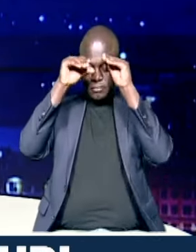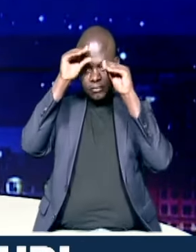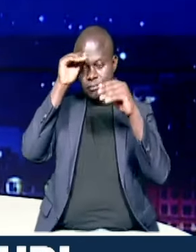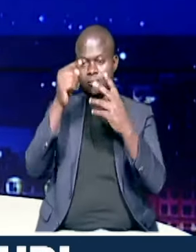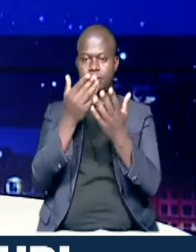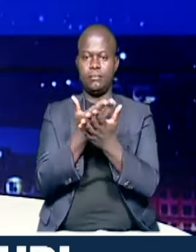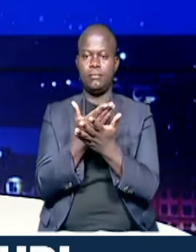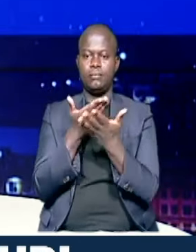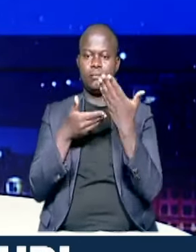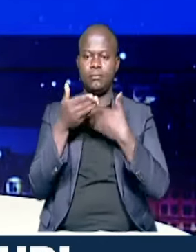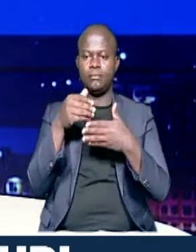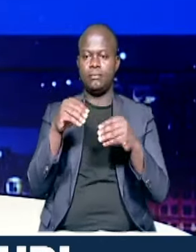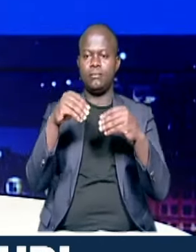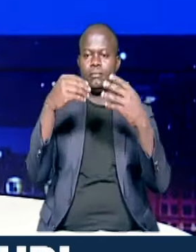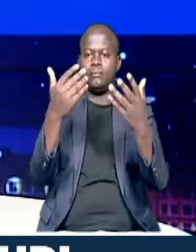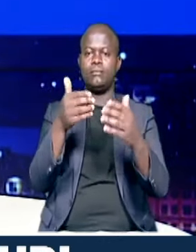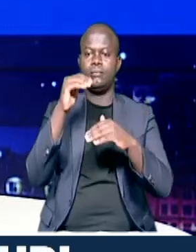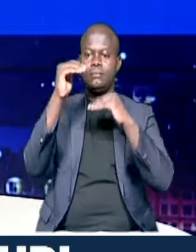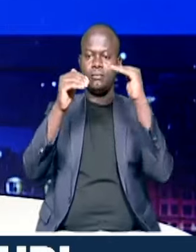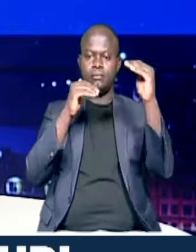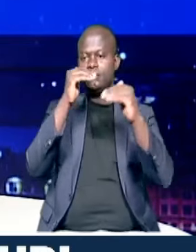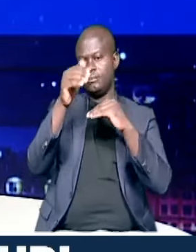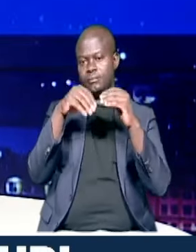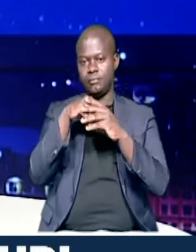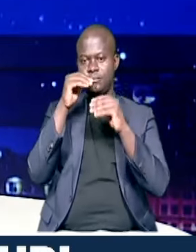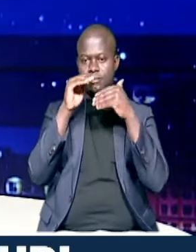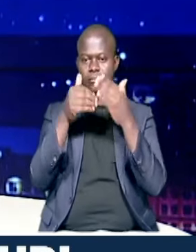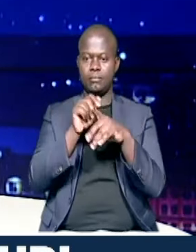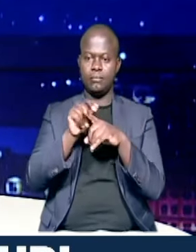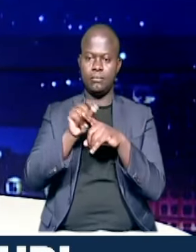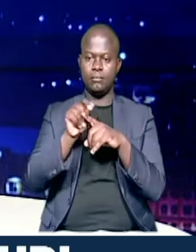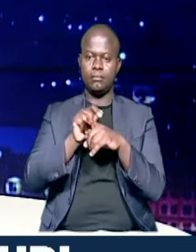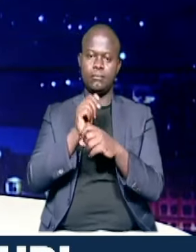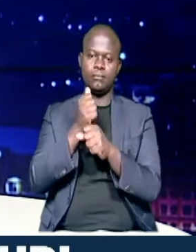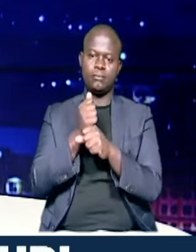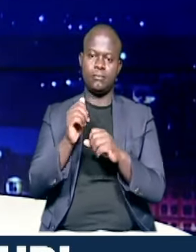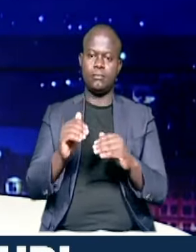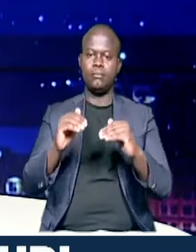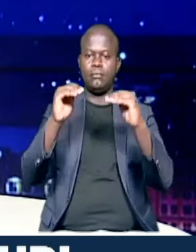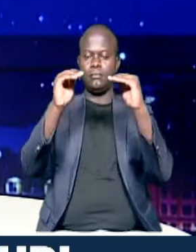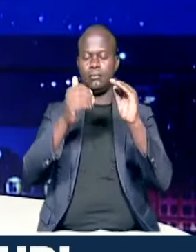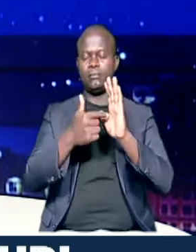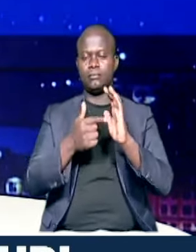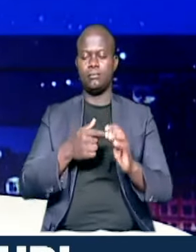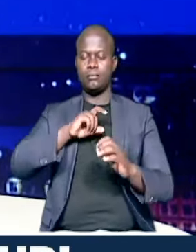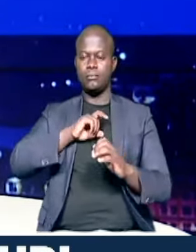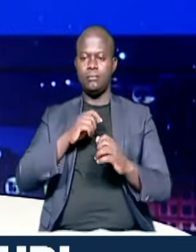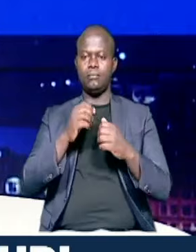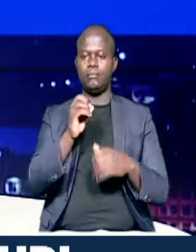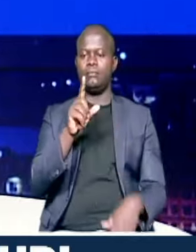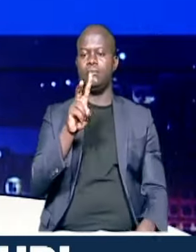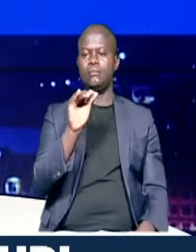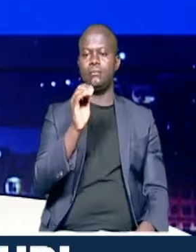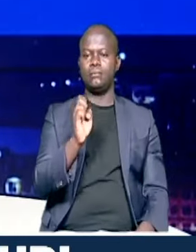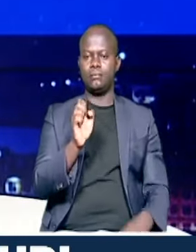babisabwe mu biganiro bahawe ku rwego rwo mu rwego rwo kubatoza kuzakurana indangagaciro z'ubutwari Olive Ndite yafatanyije